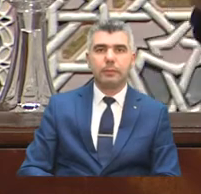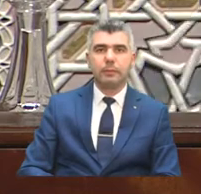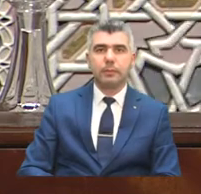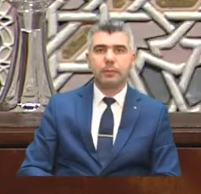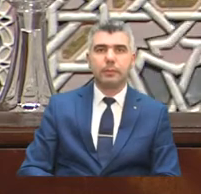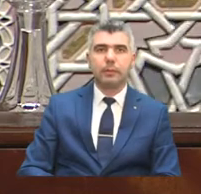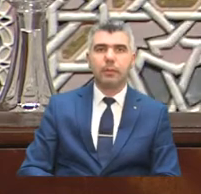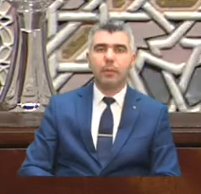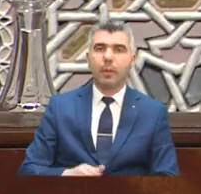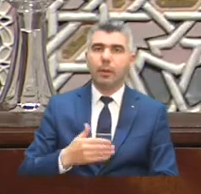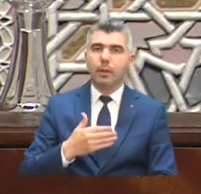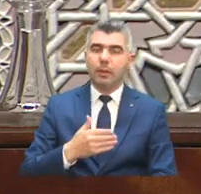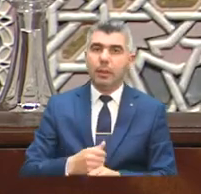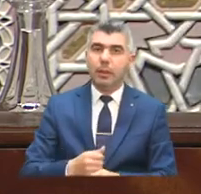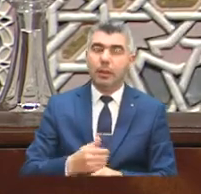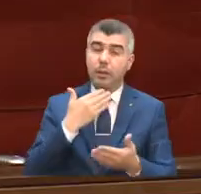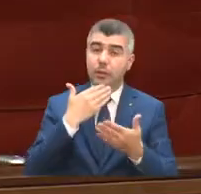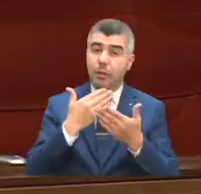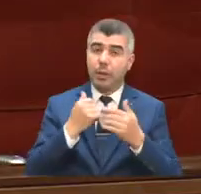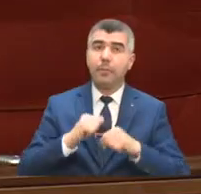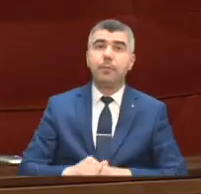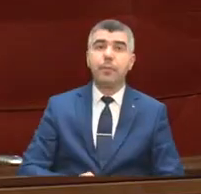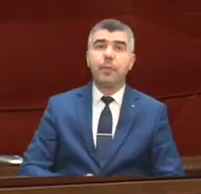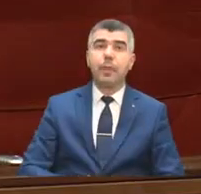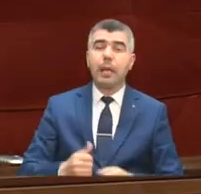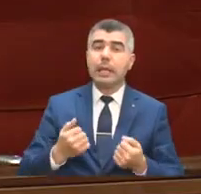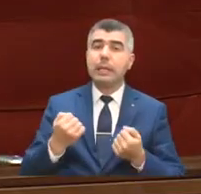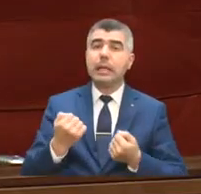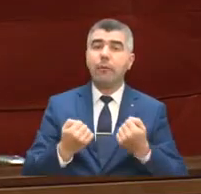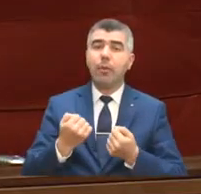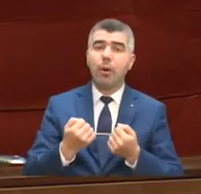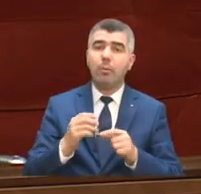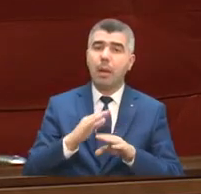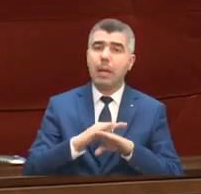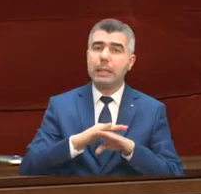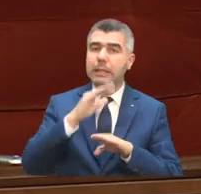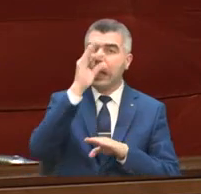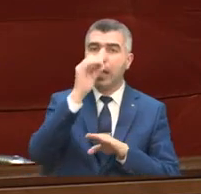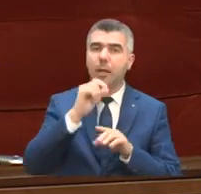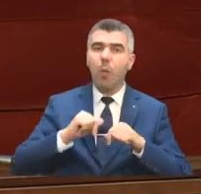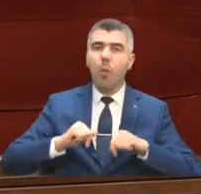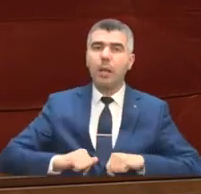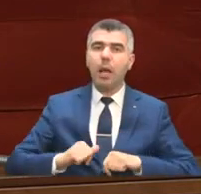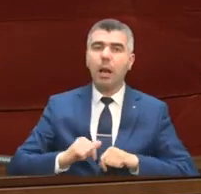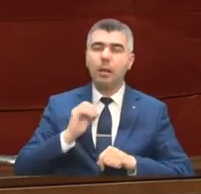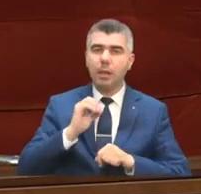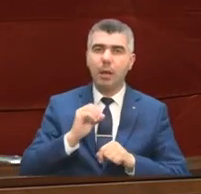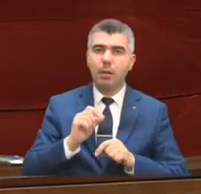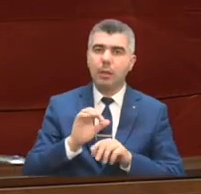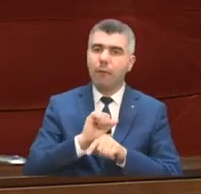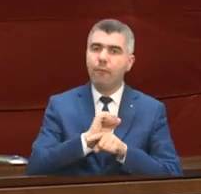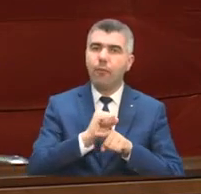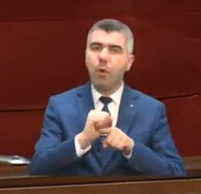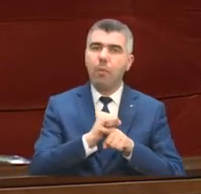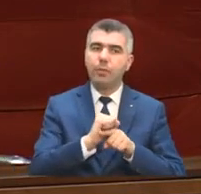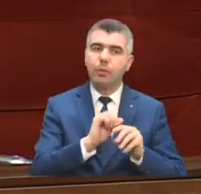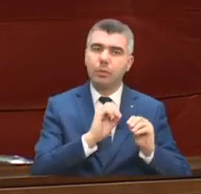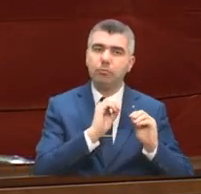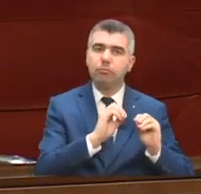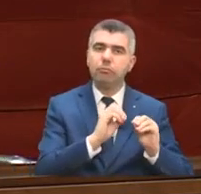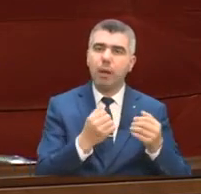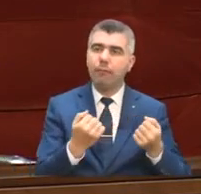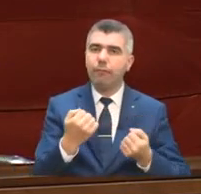سيد النائب المحترم، السائق عنصر رئيسي في السياسة التي تعتمدها وزارة النقل لتأهيل الفاعلين والموارد البشرية العاملة في قطاع النقل